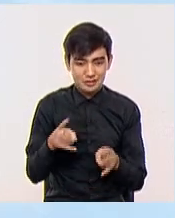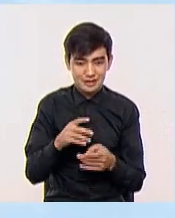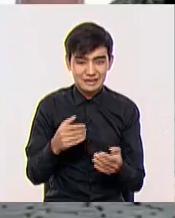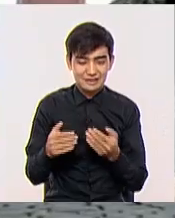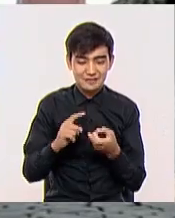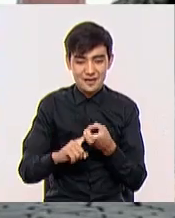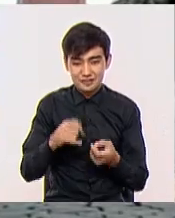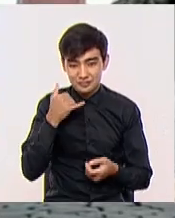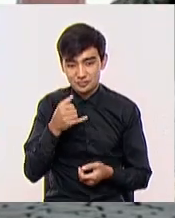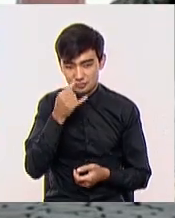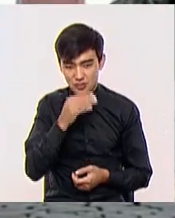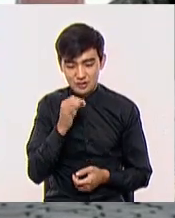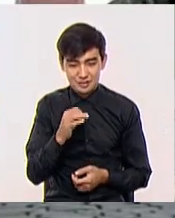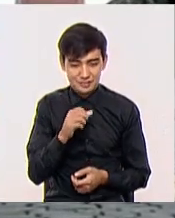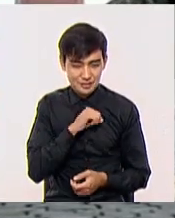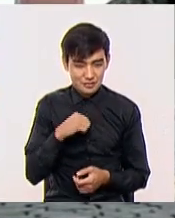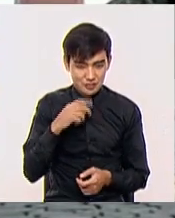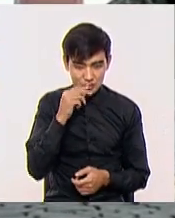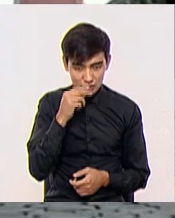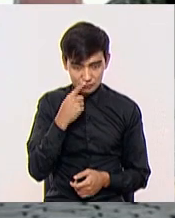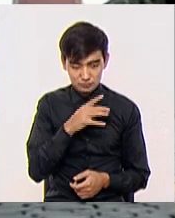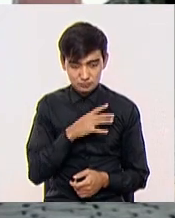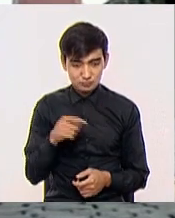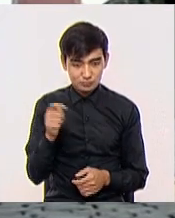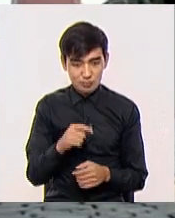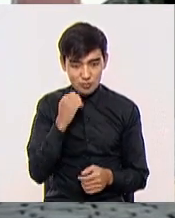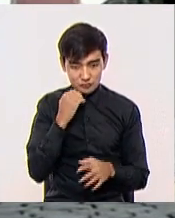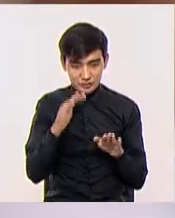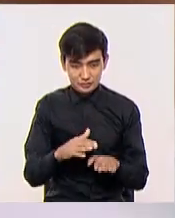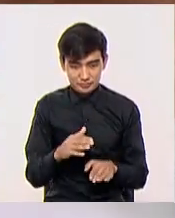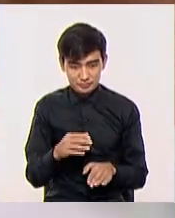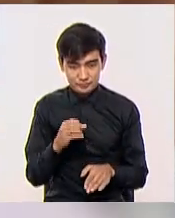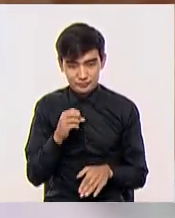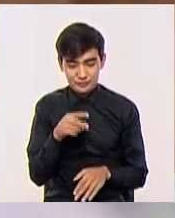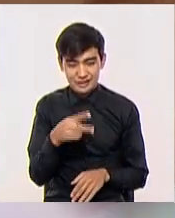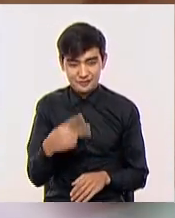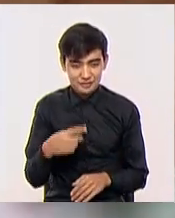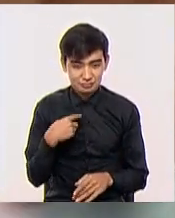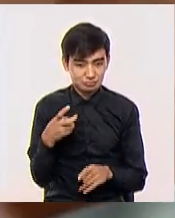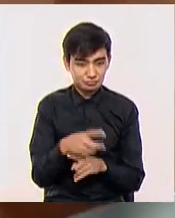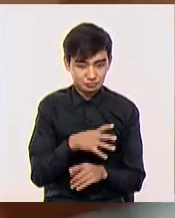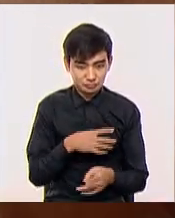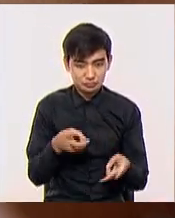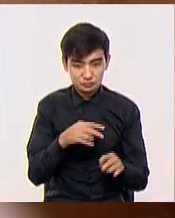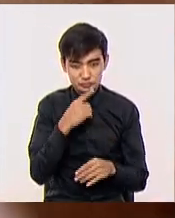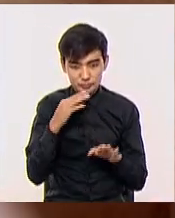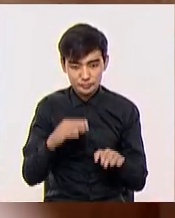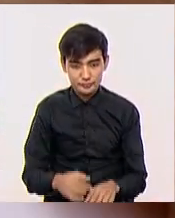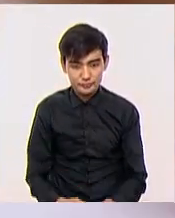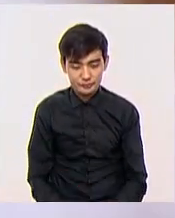работает интернет оса мужчина говорит что приехал в москву под видом болельщика на евро 2020 и остался в россии